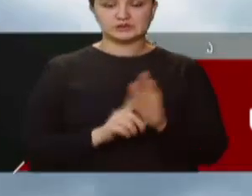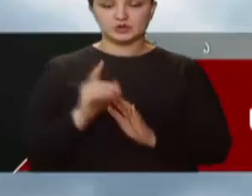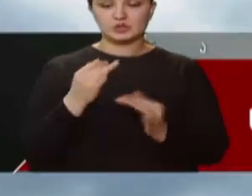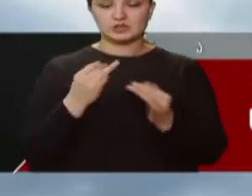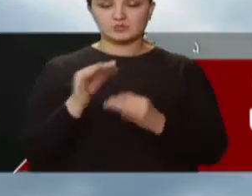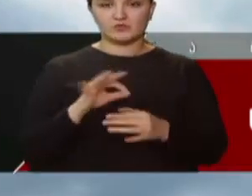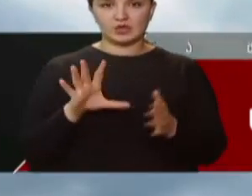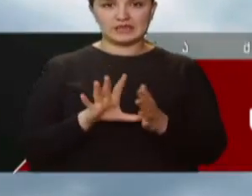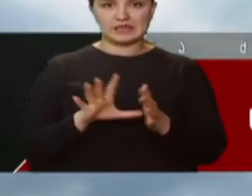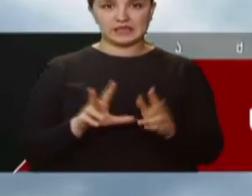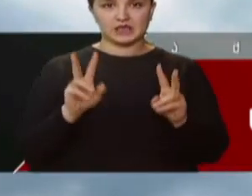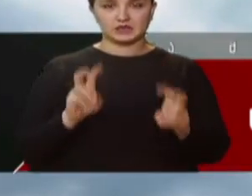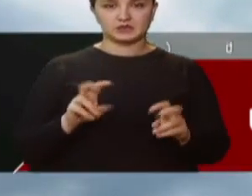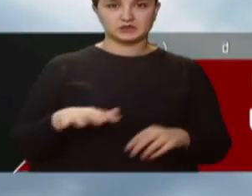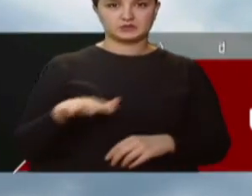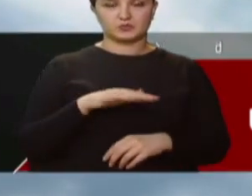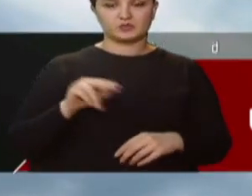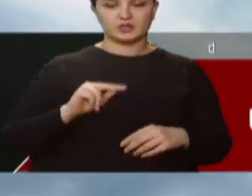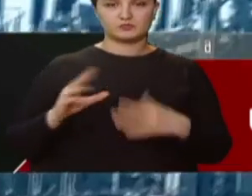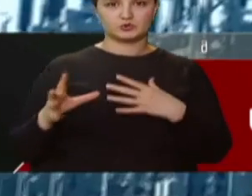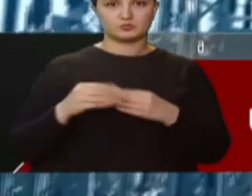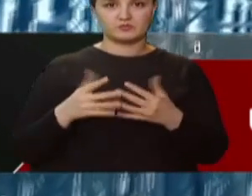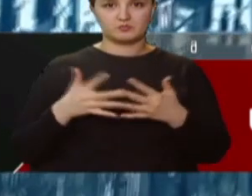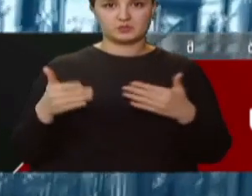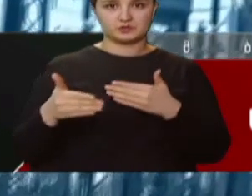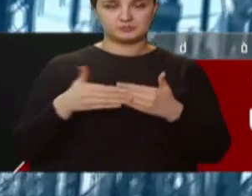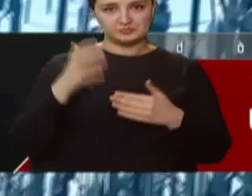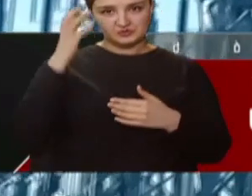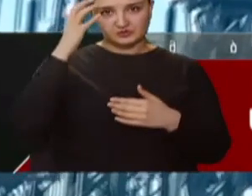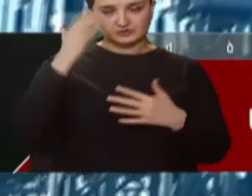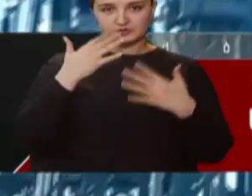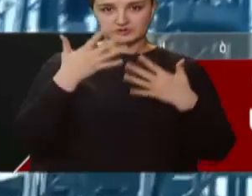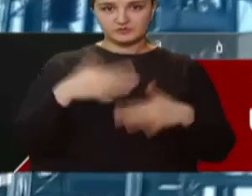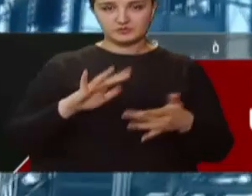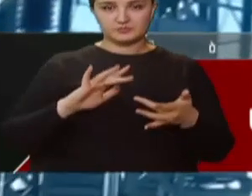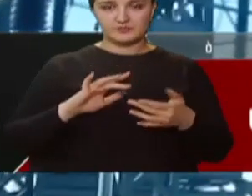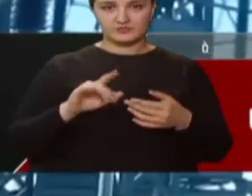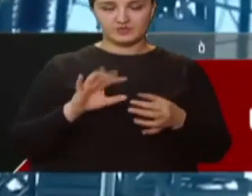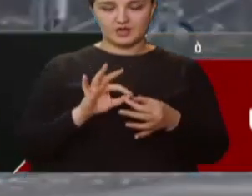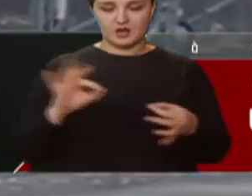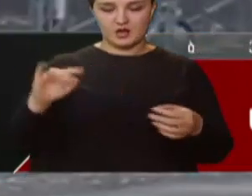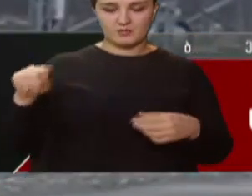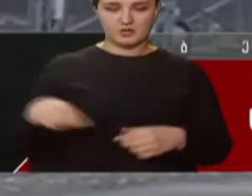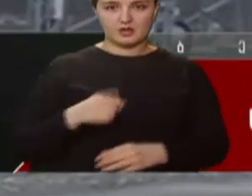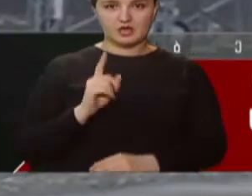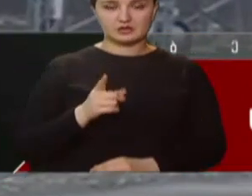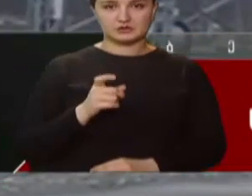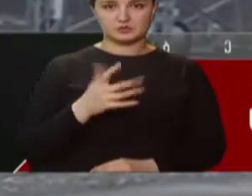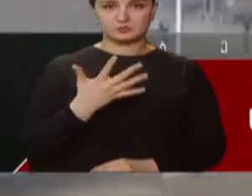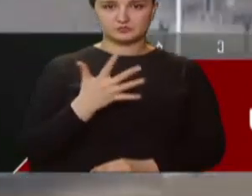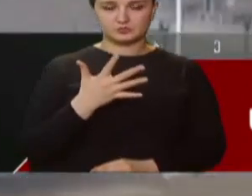საუბარი, ენერგეტიკის სფეროში თანამშრომლობის გახმავებას ეხება. შავი ზღვის კაბელის პროექტი 1195 კილომეტრიანი სადენი,